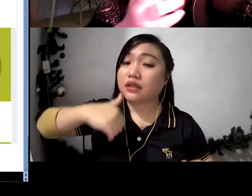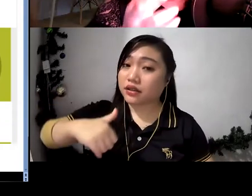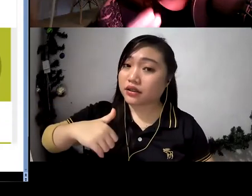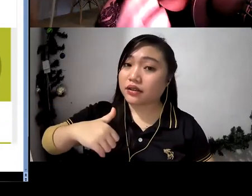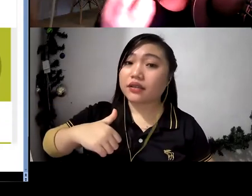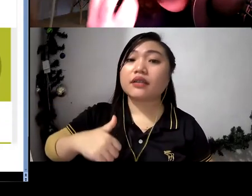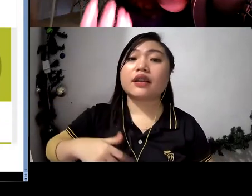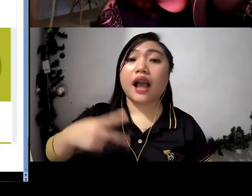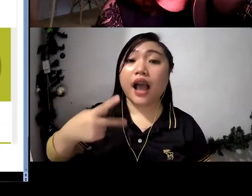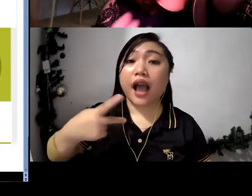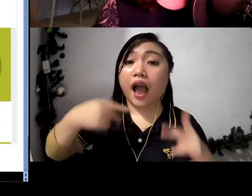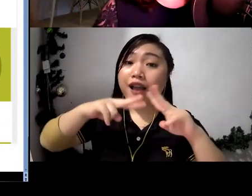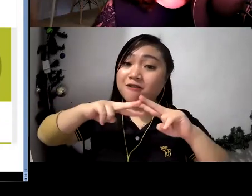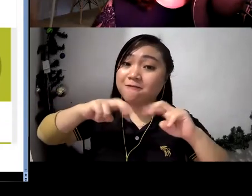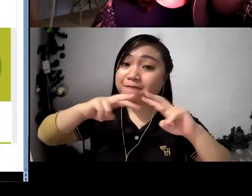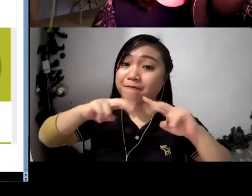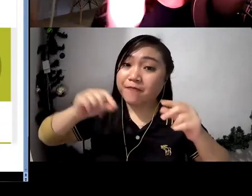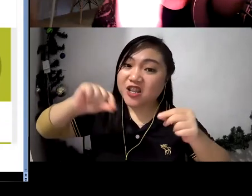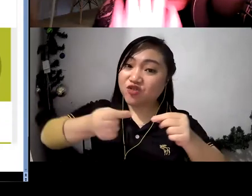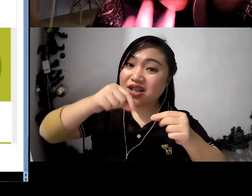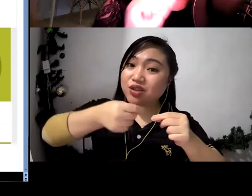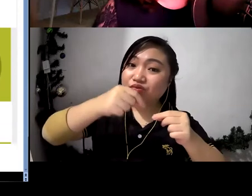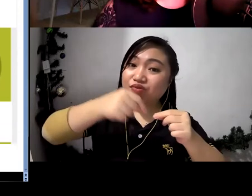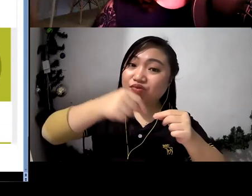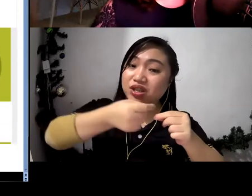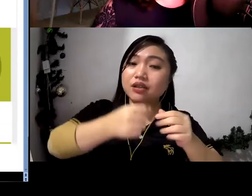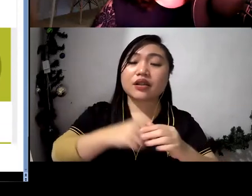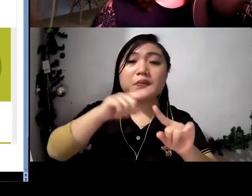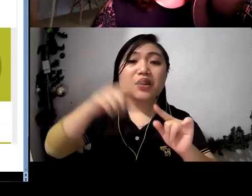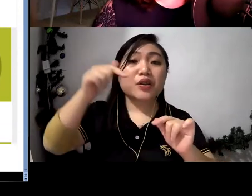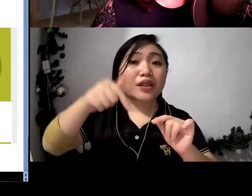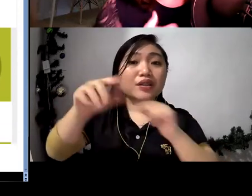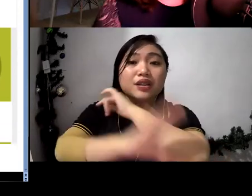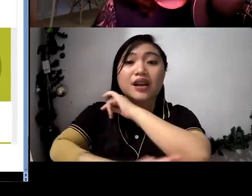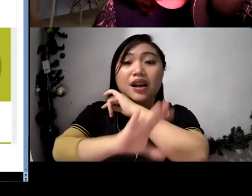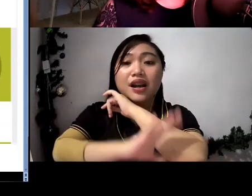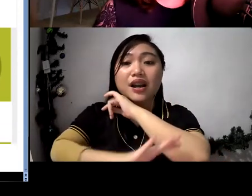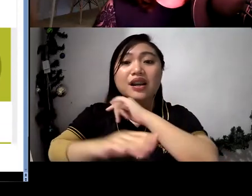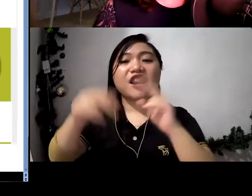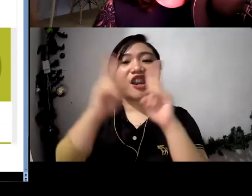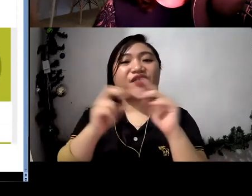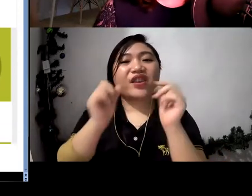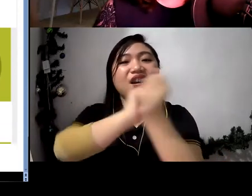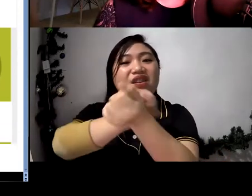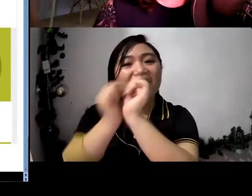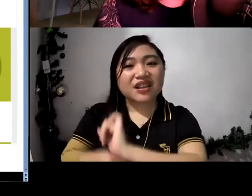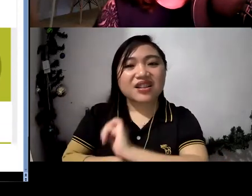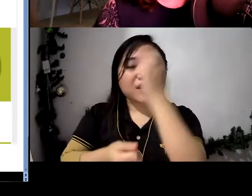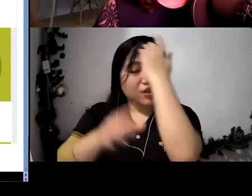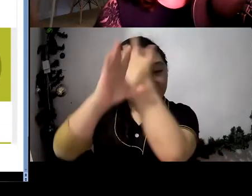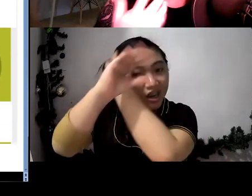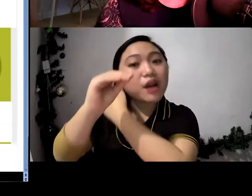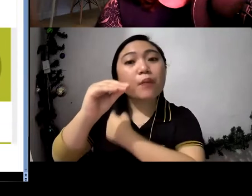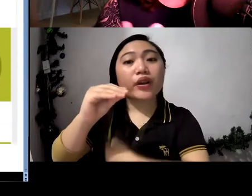siya ng sex reassignment surgery. Pero sa bansa natin, ano, kahit na pinapalitan mo na yung ari mo, dati kang lalaki,